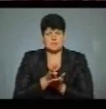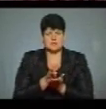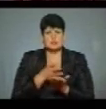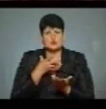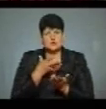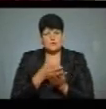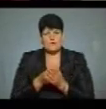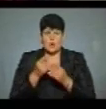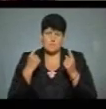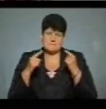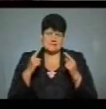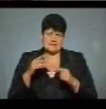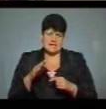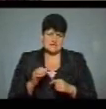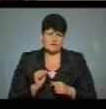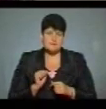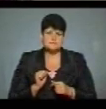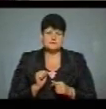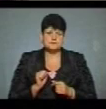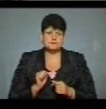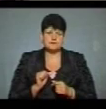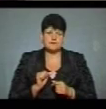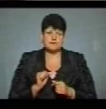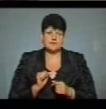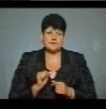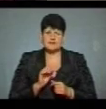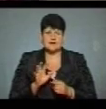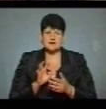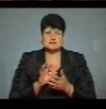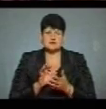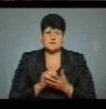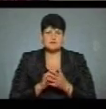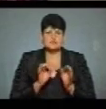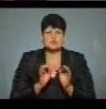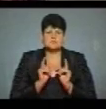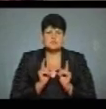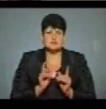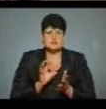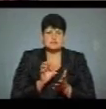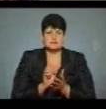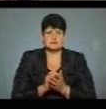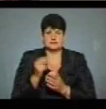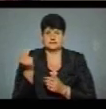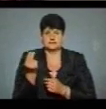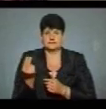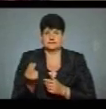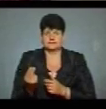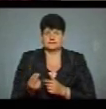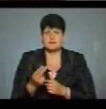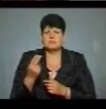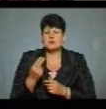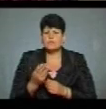свого мистецтва і не займався нічим, бо займався тільки живописом. А от